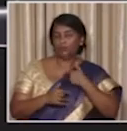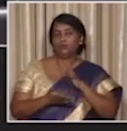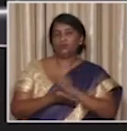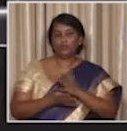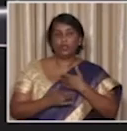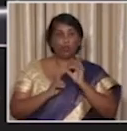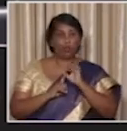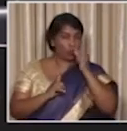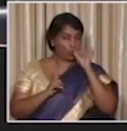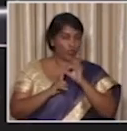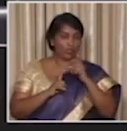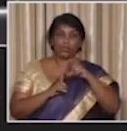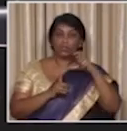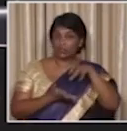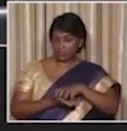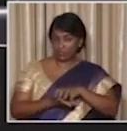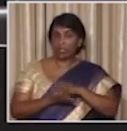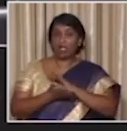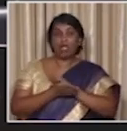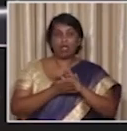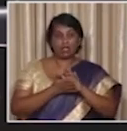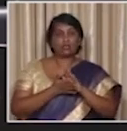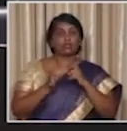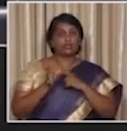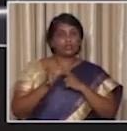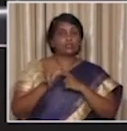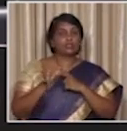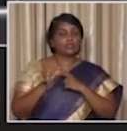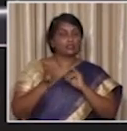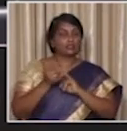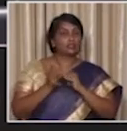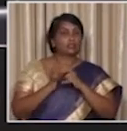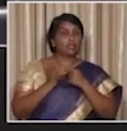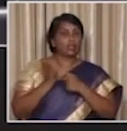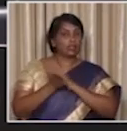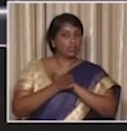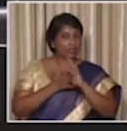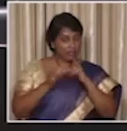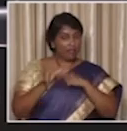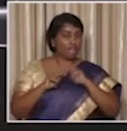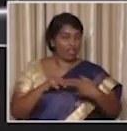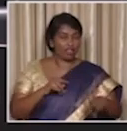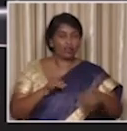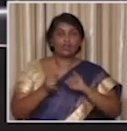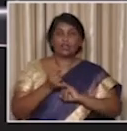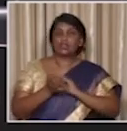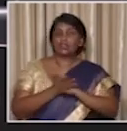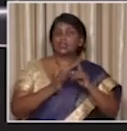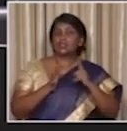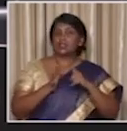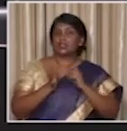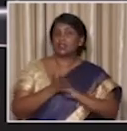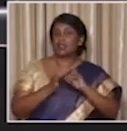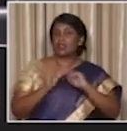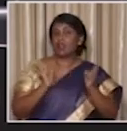මගේ පුත්‍රයන් දිස්ත්‍රික්කයේ මේ වෙනකොට හසිත ප්‍රනාන්දු ශ්‍රී ලංකා ගහනවා සේහාන් මොදුසංක ශ්‍රී ලංකා ගහනවා ada nipun dananje sri